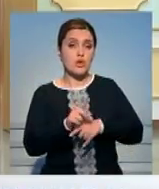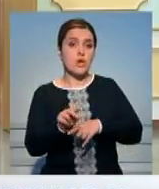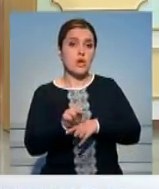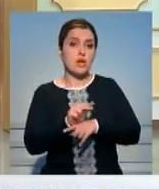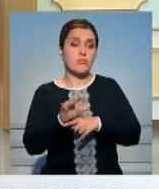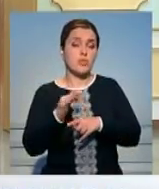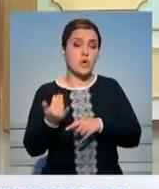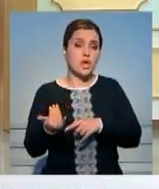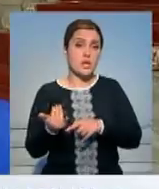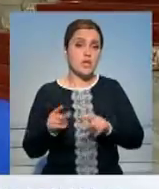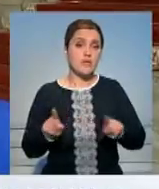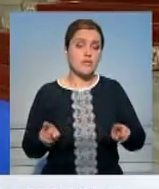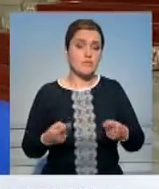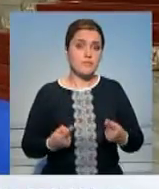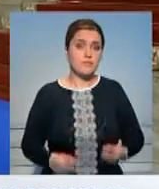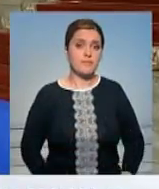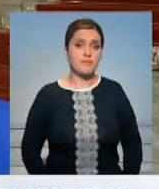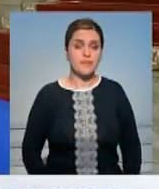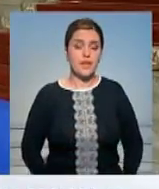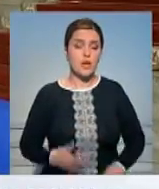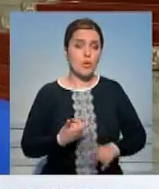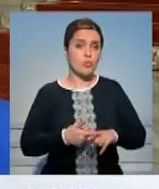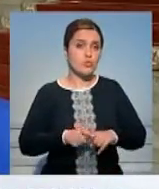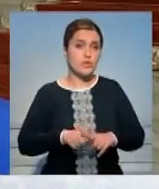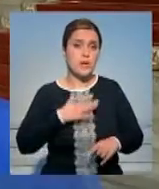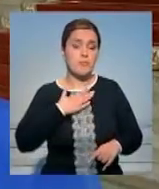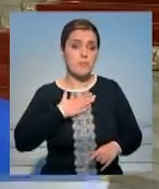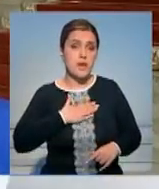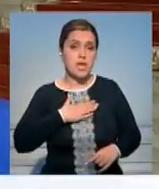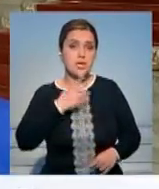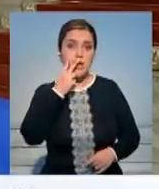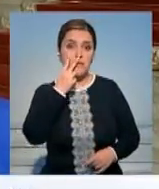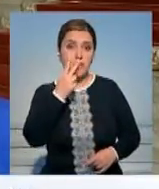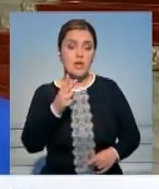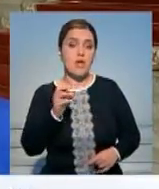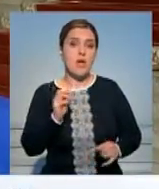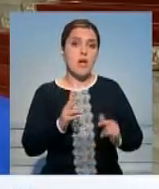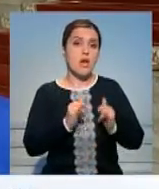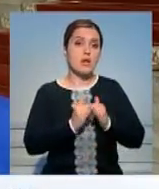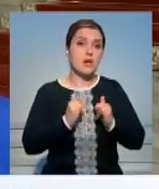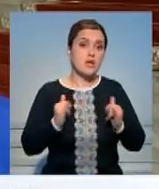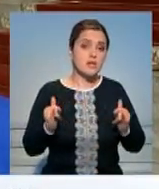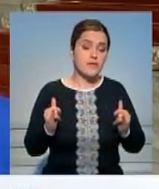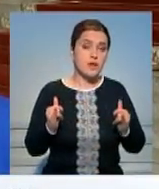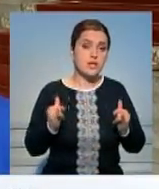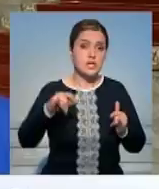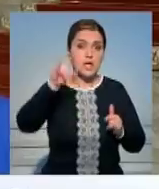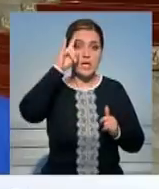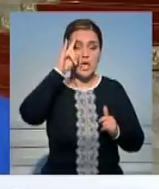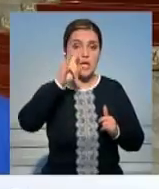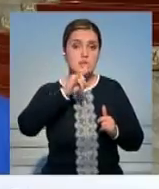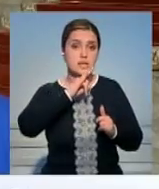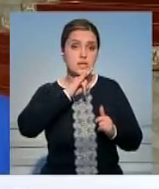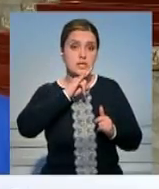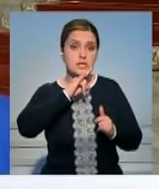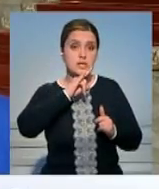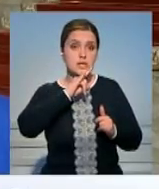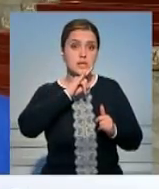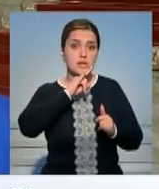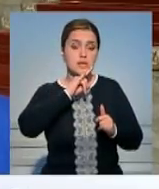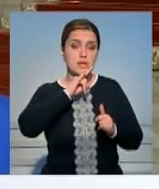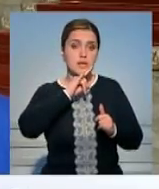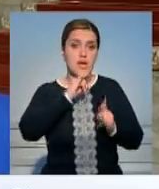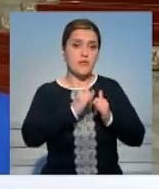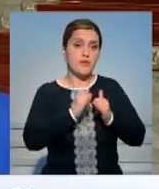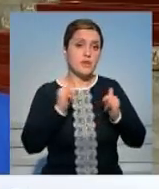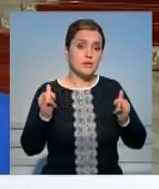их реконструкции. Очень приятно видеть, как развивается страна, развивается